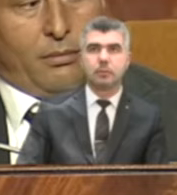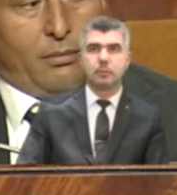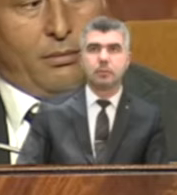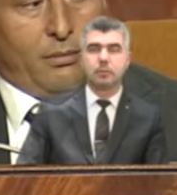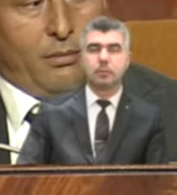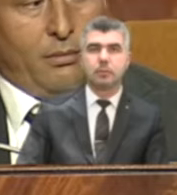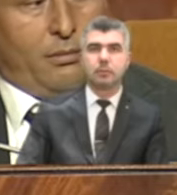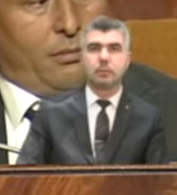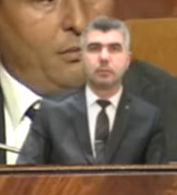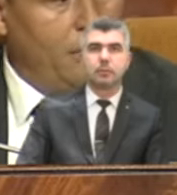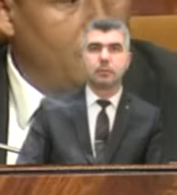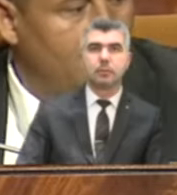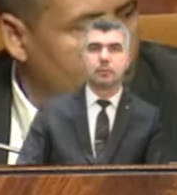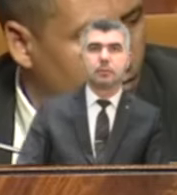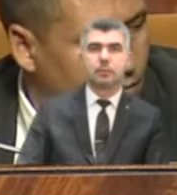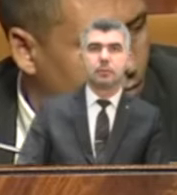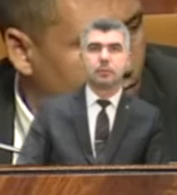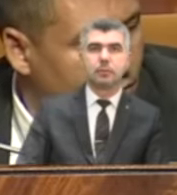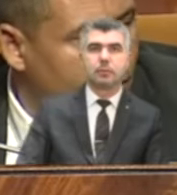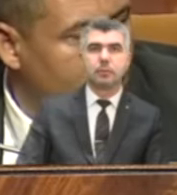أعطيو الصوت للسيد نائب الله يجزيك.